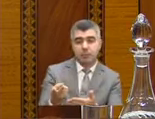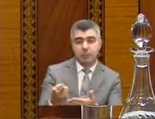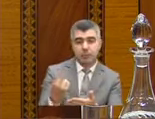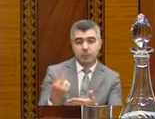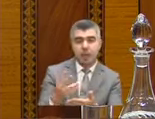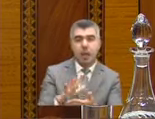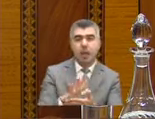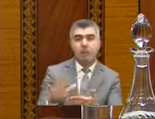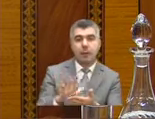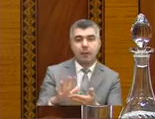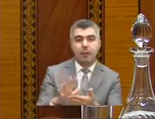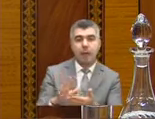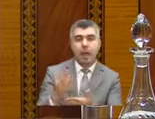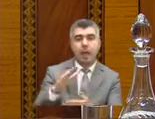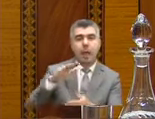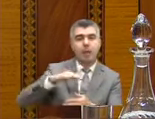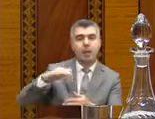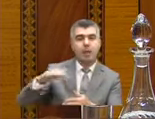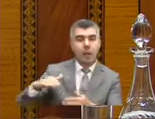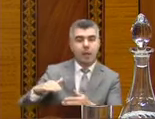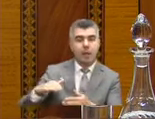طفل من الأطفال الثلاثة